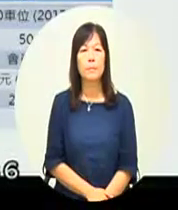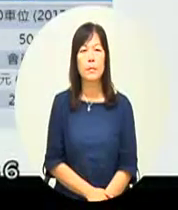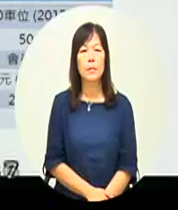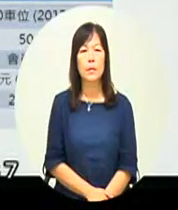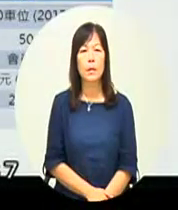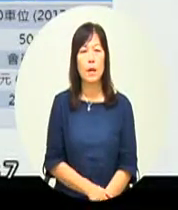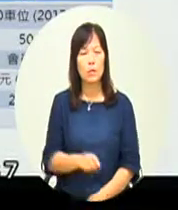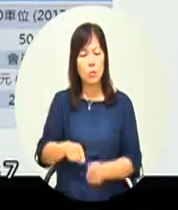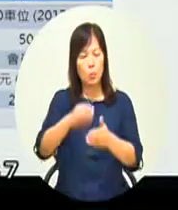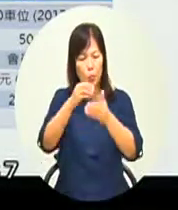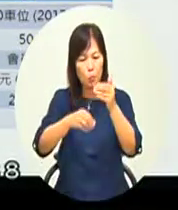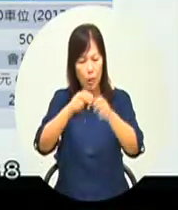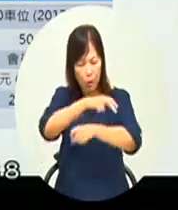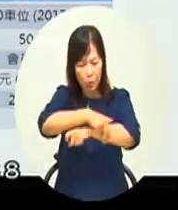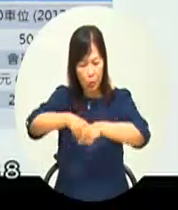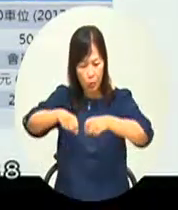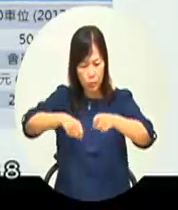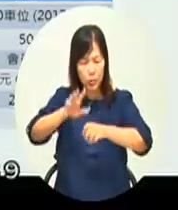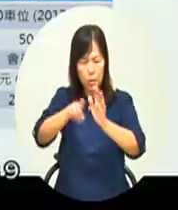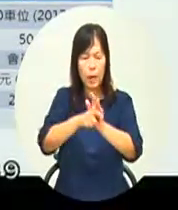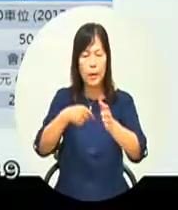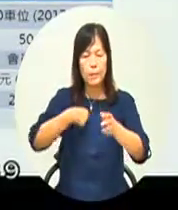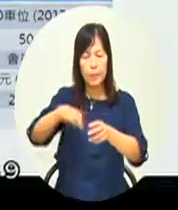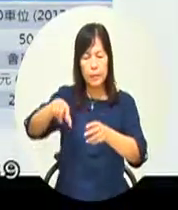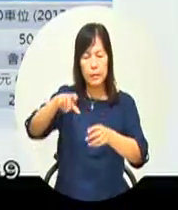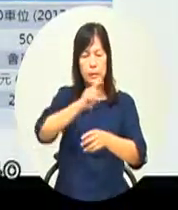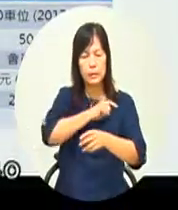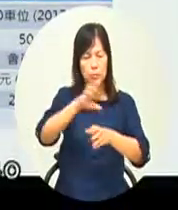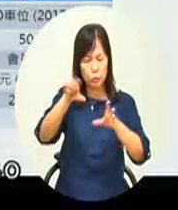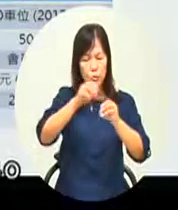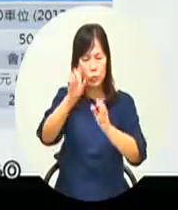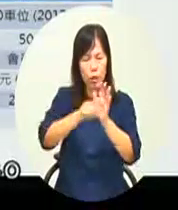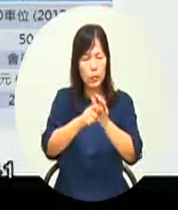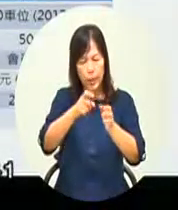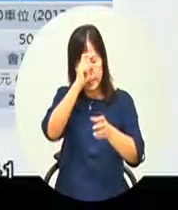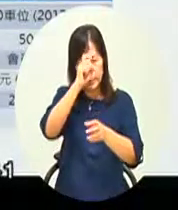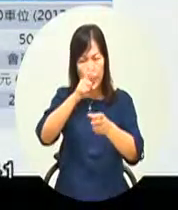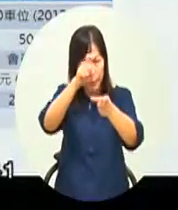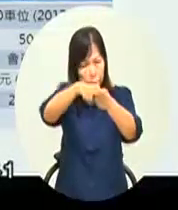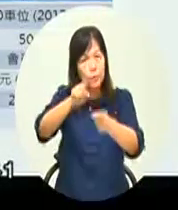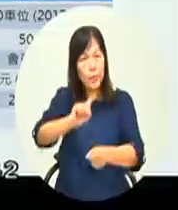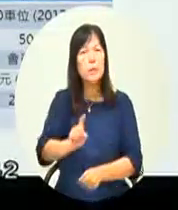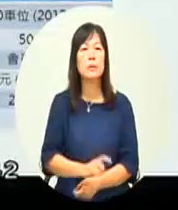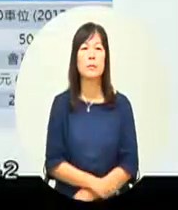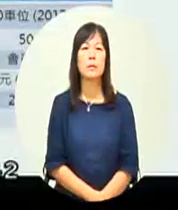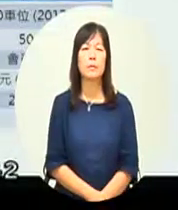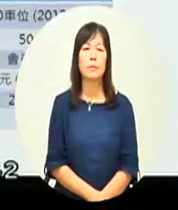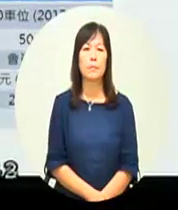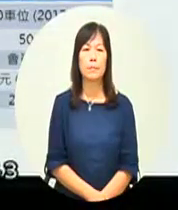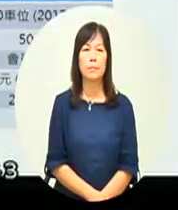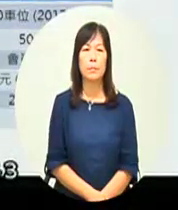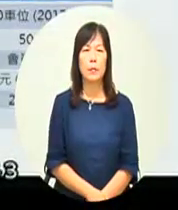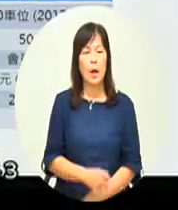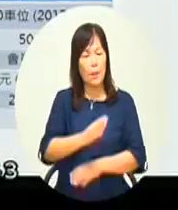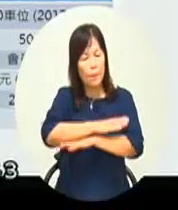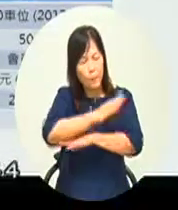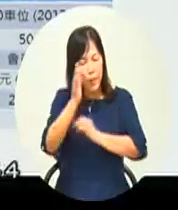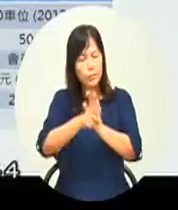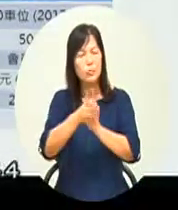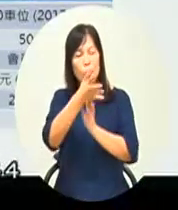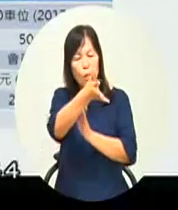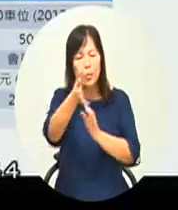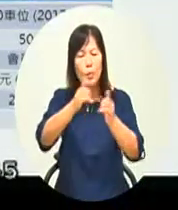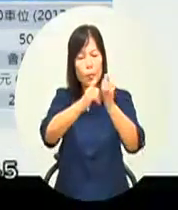他的一些规划，我相信局里面都有资料，这是他们希望做到怎样，然后就有报纸去访问民